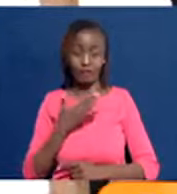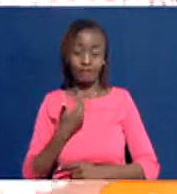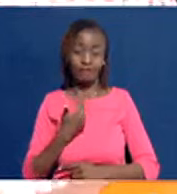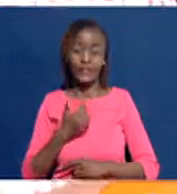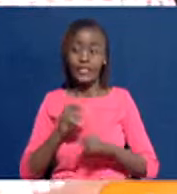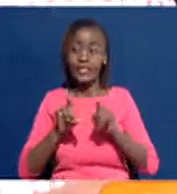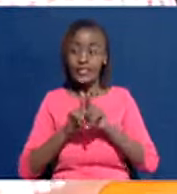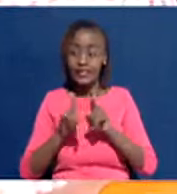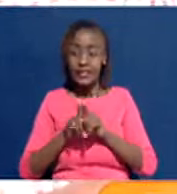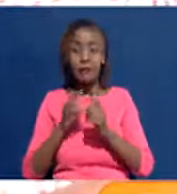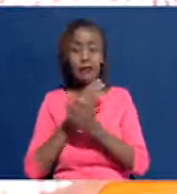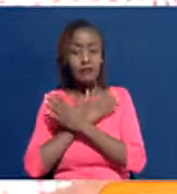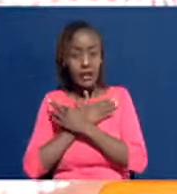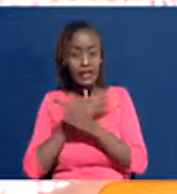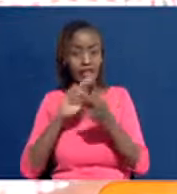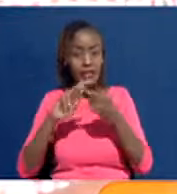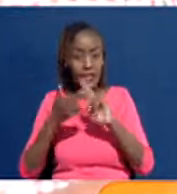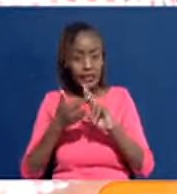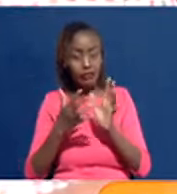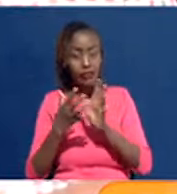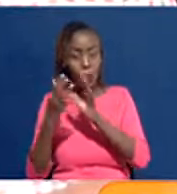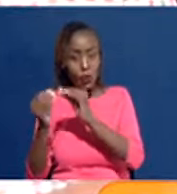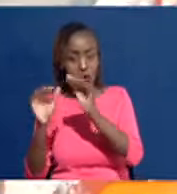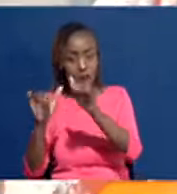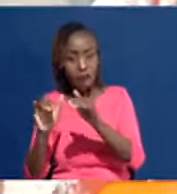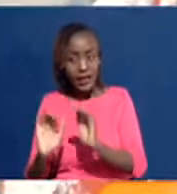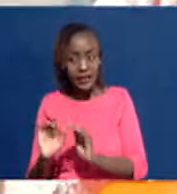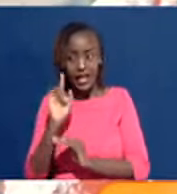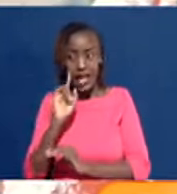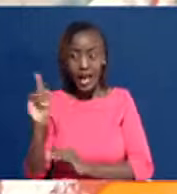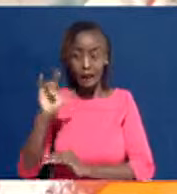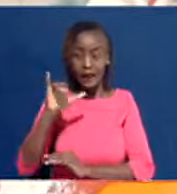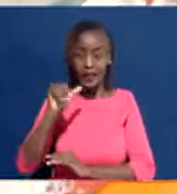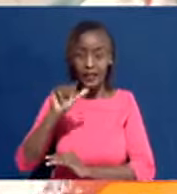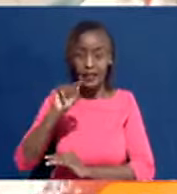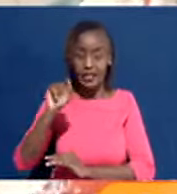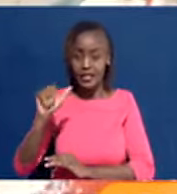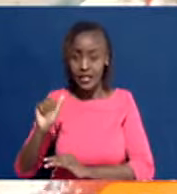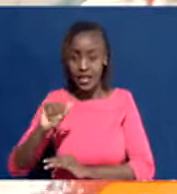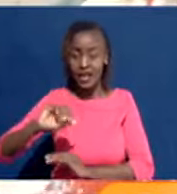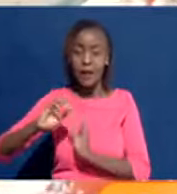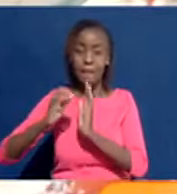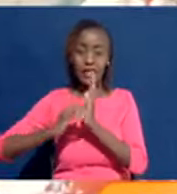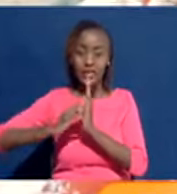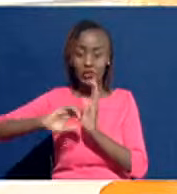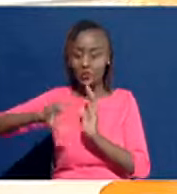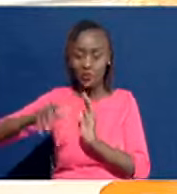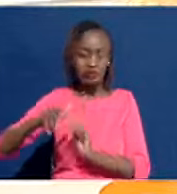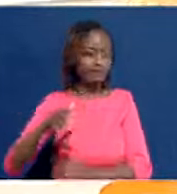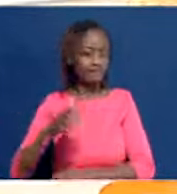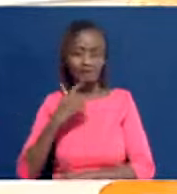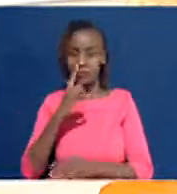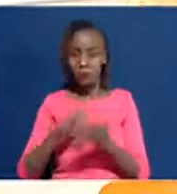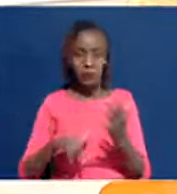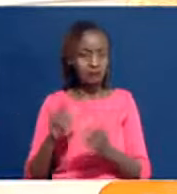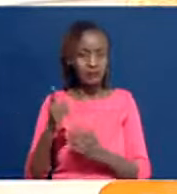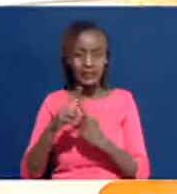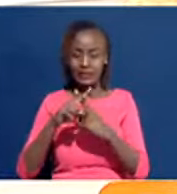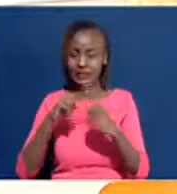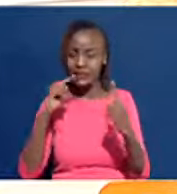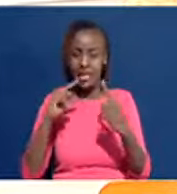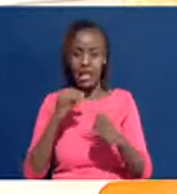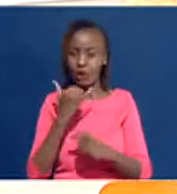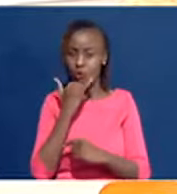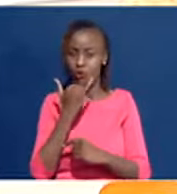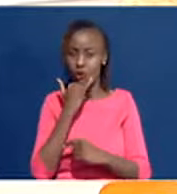waliohudhuria mazishi yake nyumbani kwao eneo la Katangi, Yata, kaunti ya Machakos, walikashifu namna mpendwa wao alivyouawa kinyama kwa kunyongwa